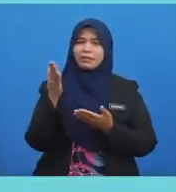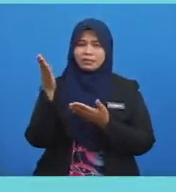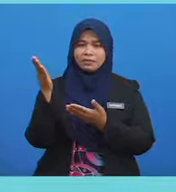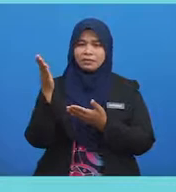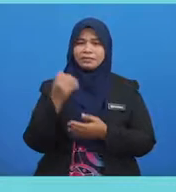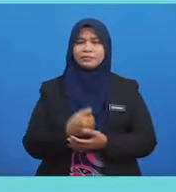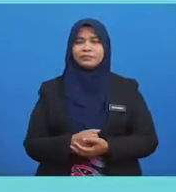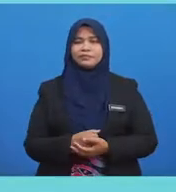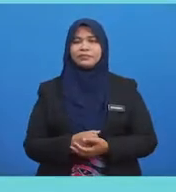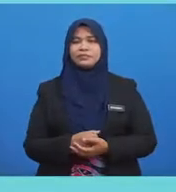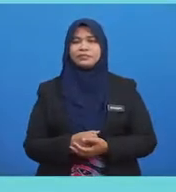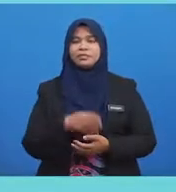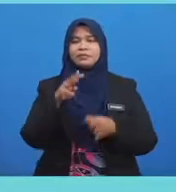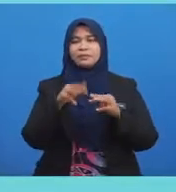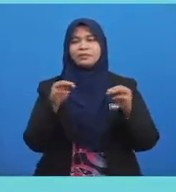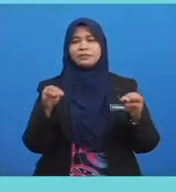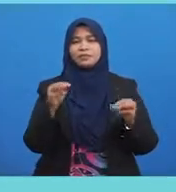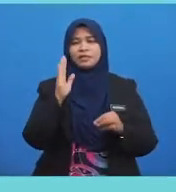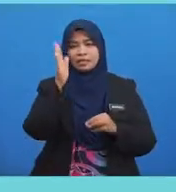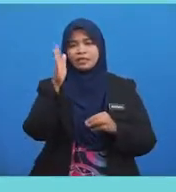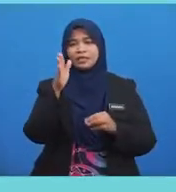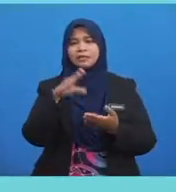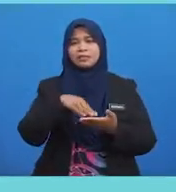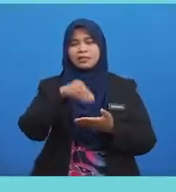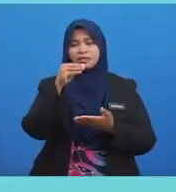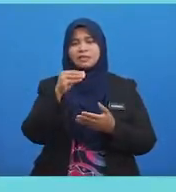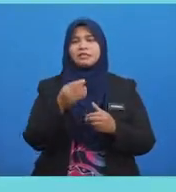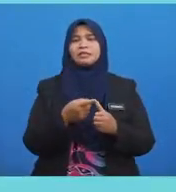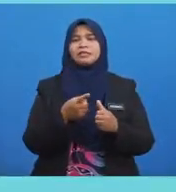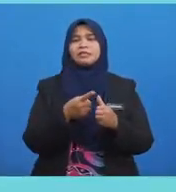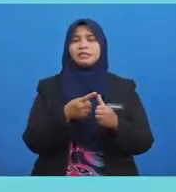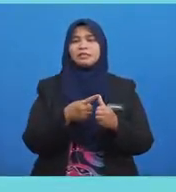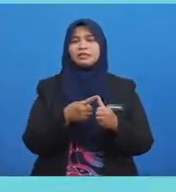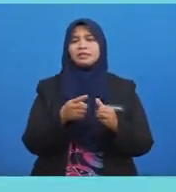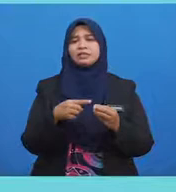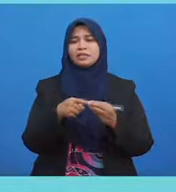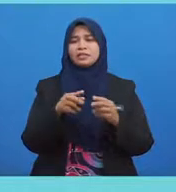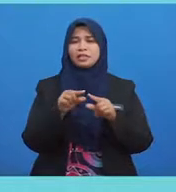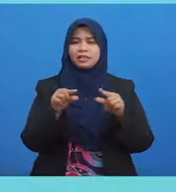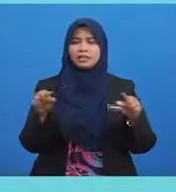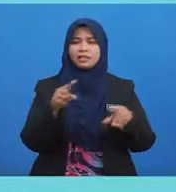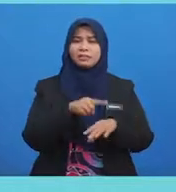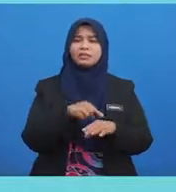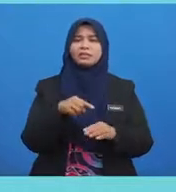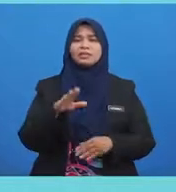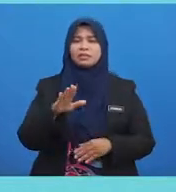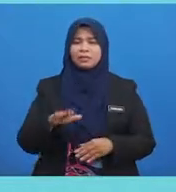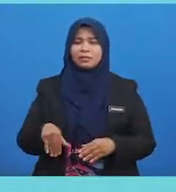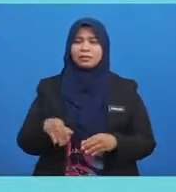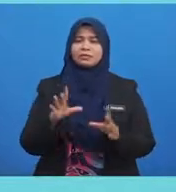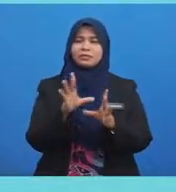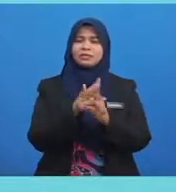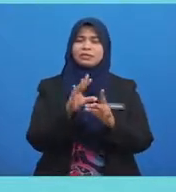pertama. Murid-murid akan pelajari terlebih dahulu berkenaan dengan garis masa sebelum